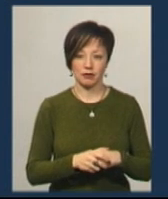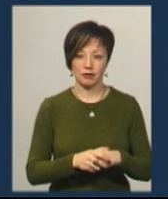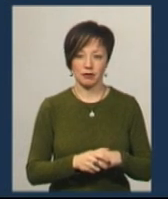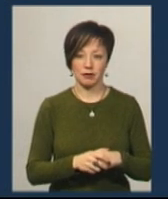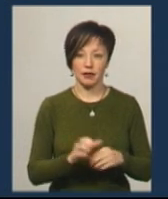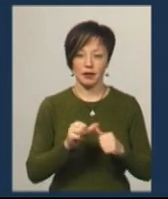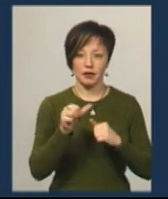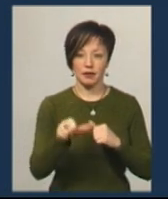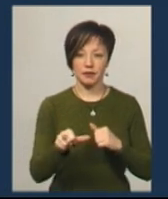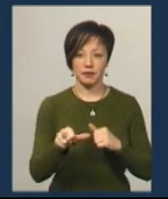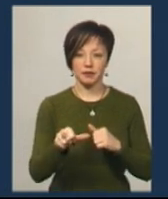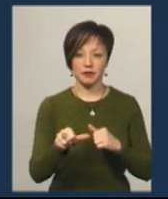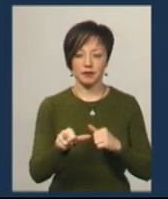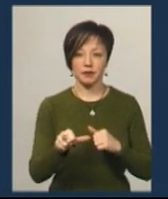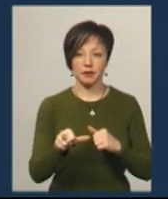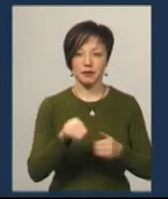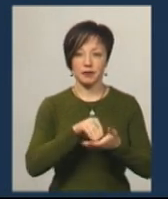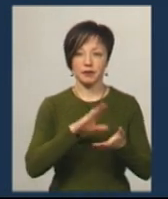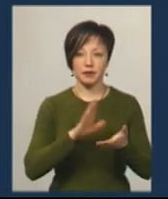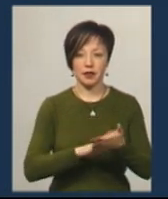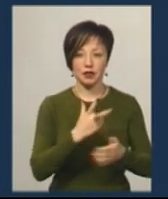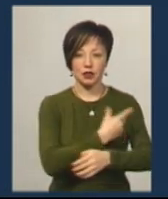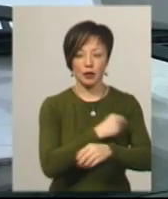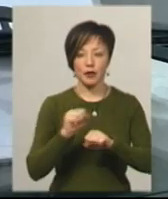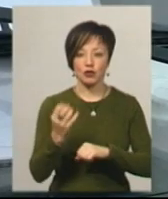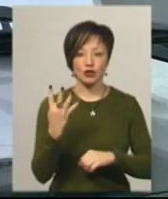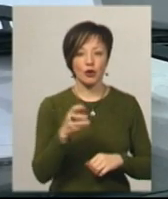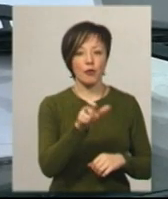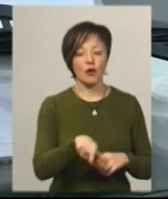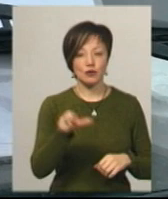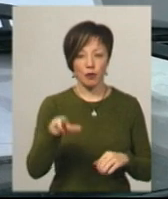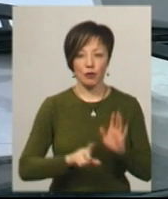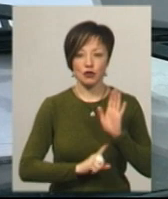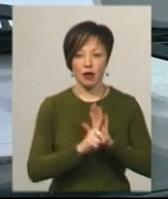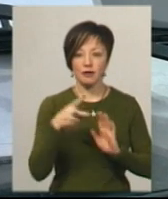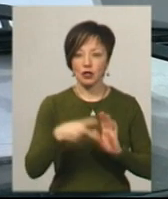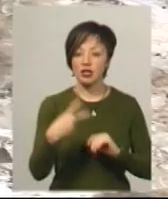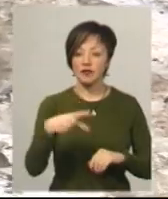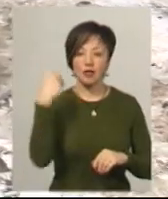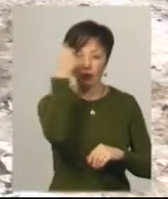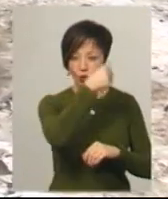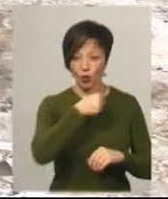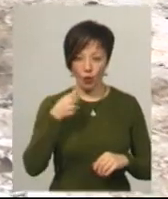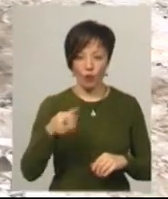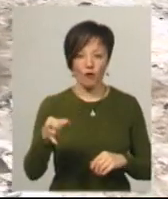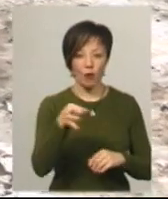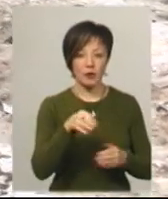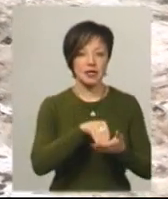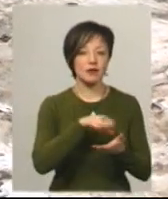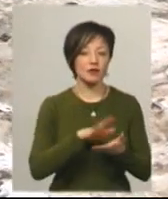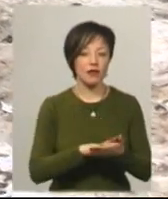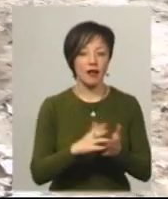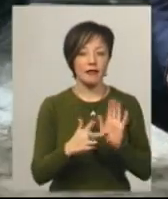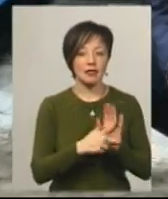них призначені щеплення були 4 особам. Від початку 2020 року на Хмельниччині зафіксували